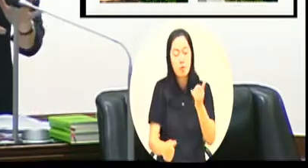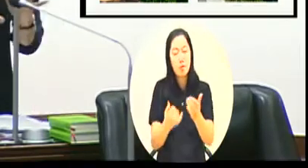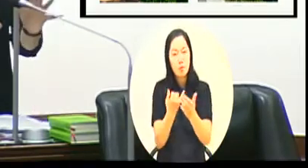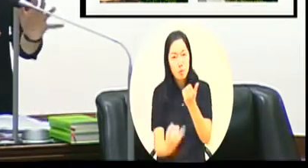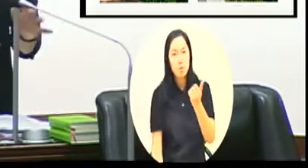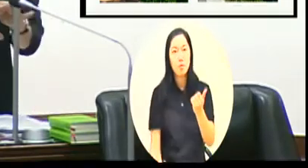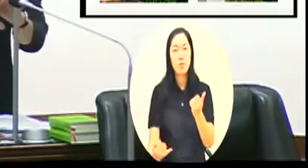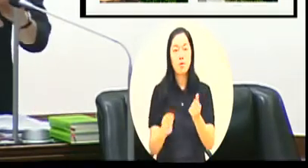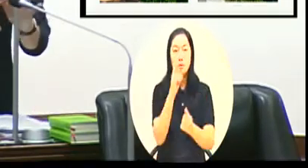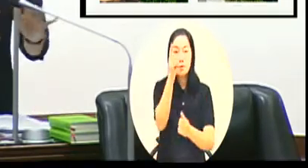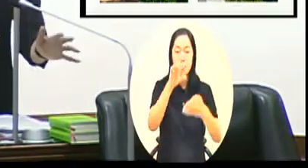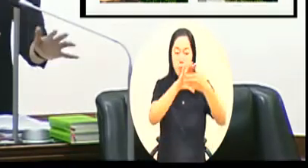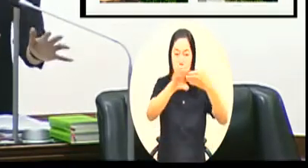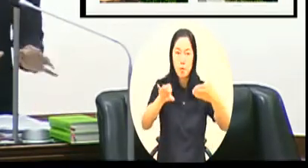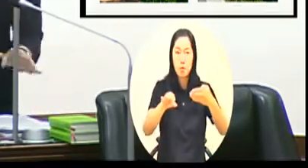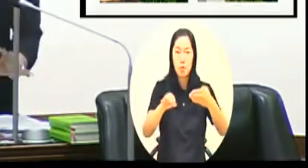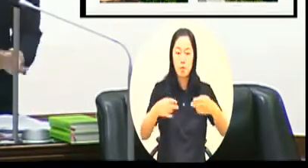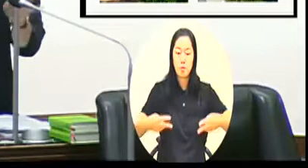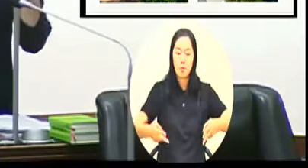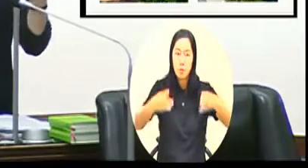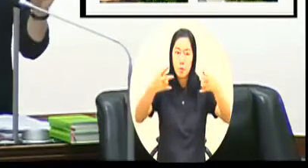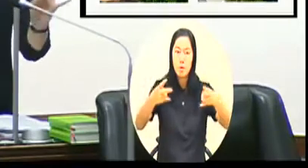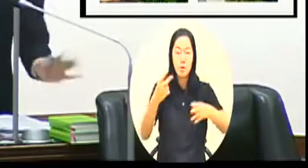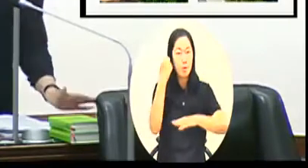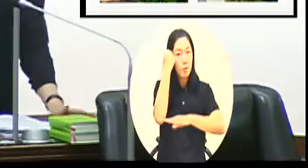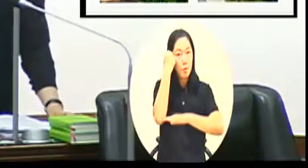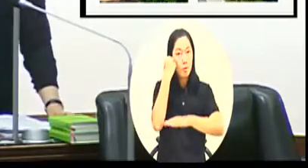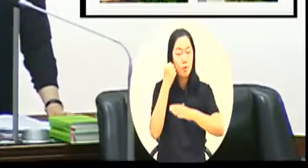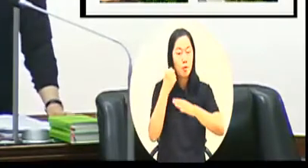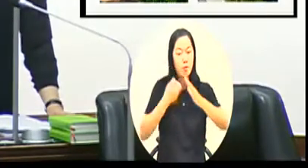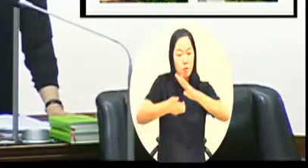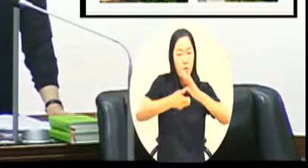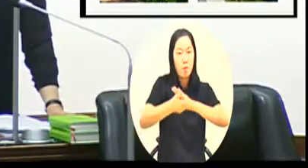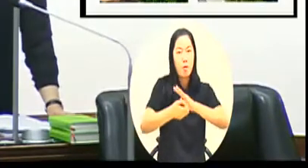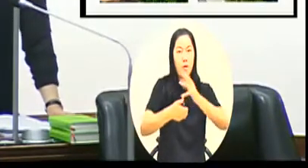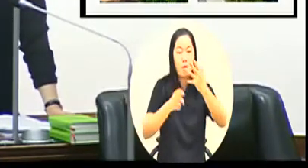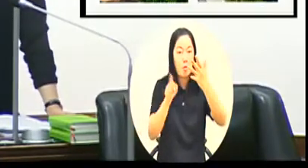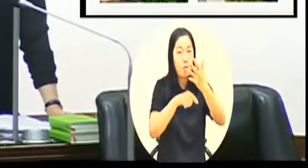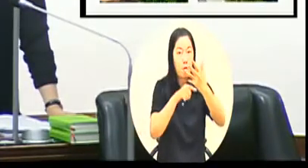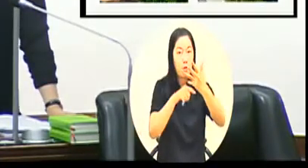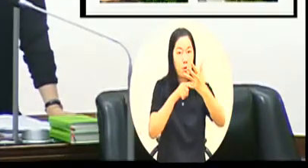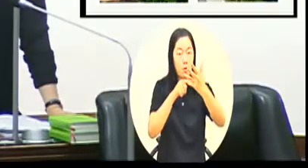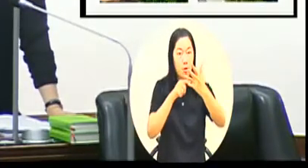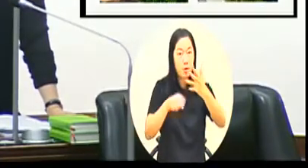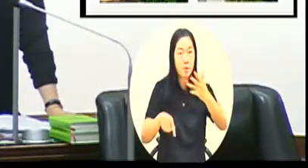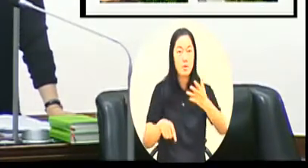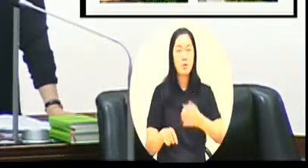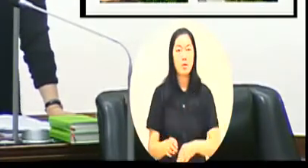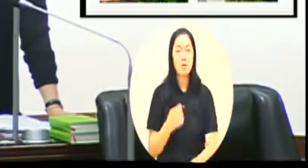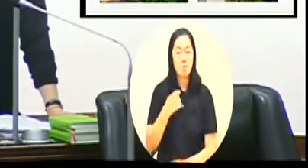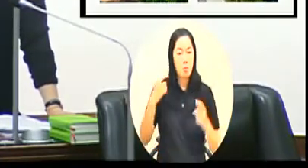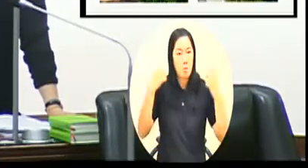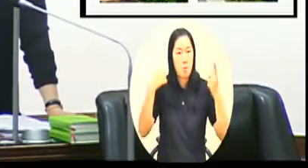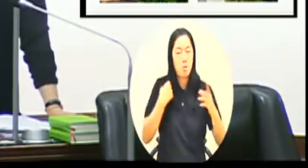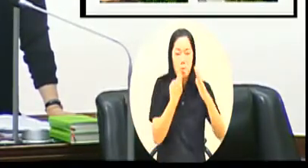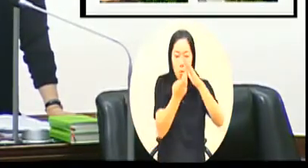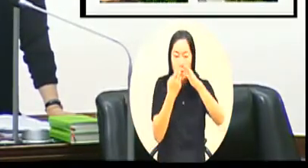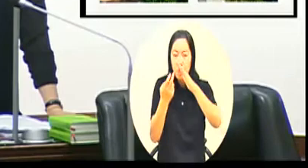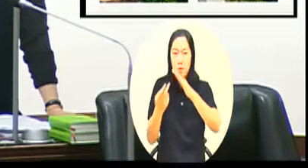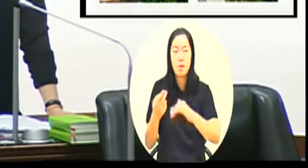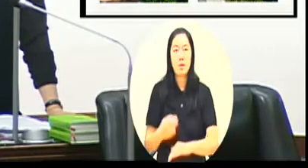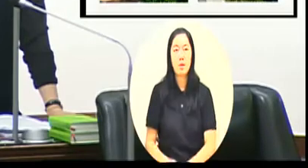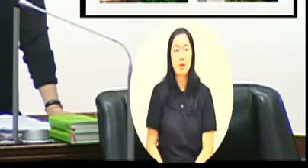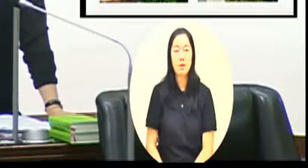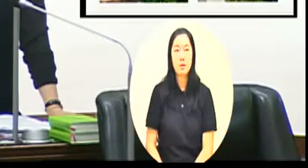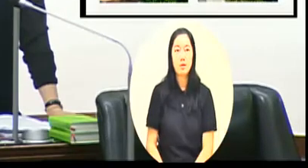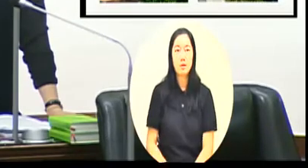一个透天。二楼半要住到八个人，八口人哈。那个我常常去拜访我们的